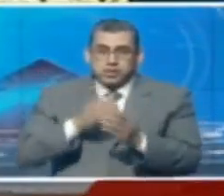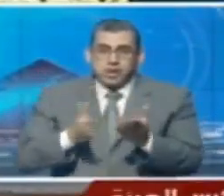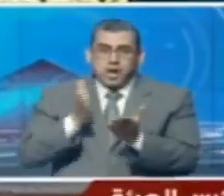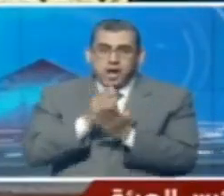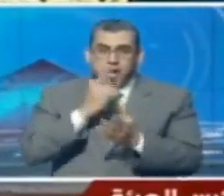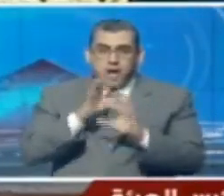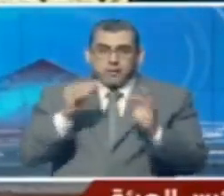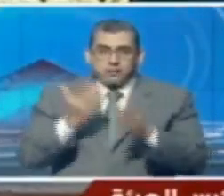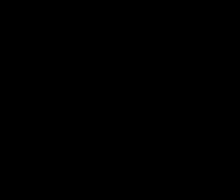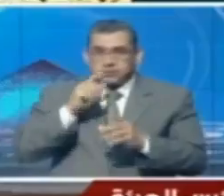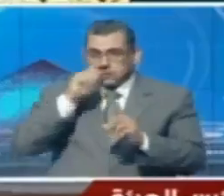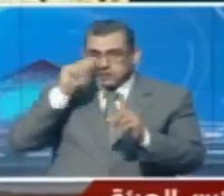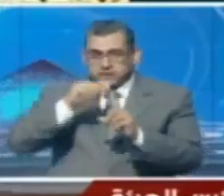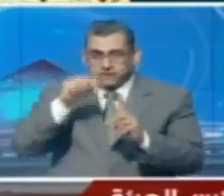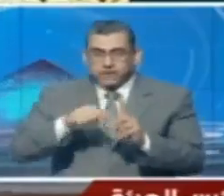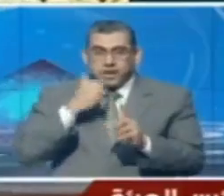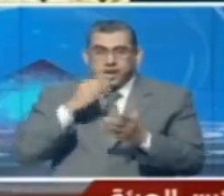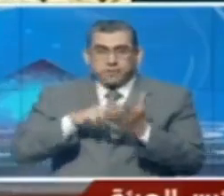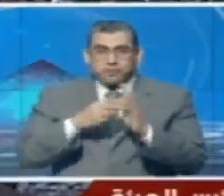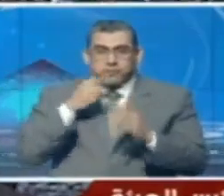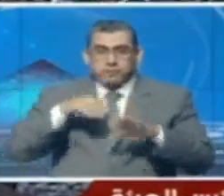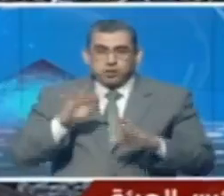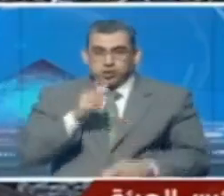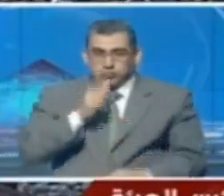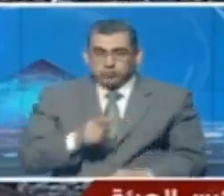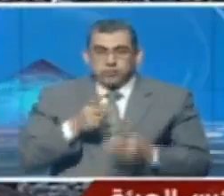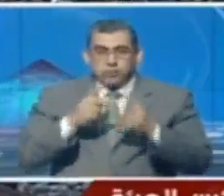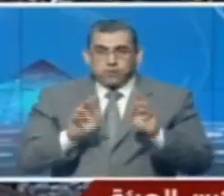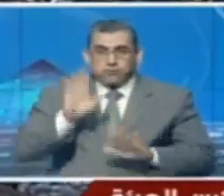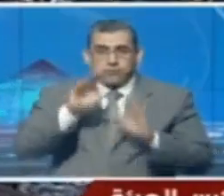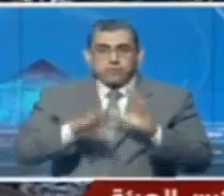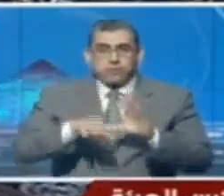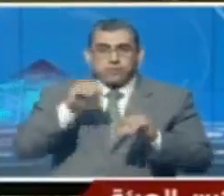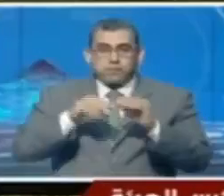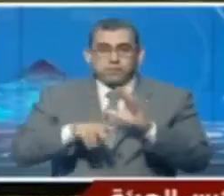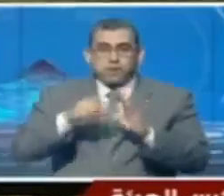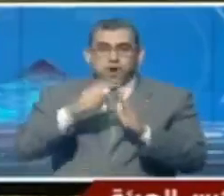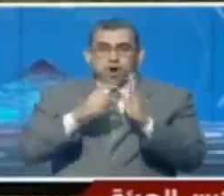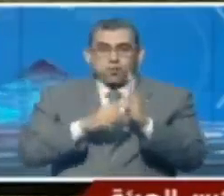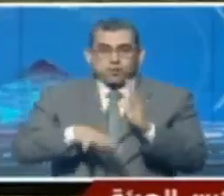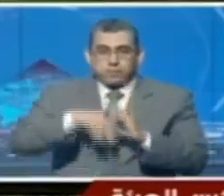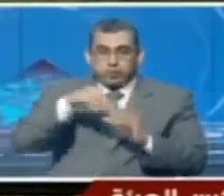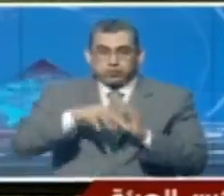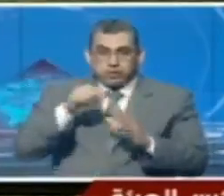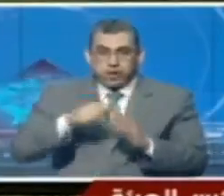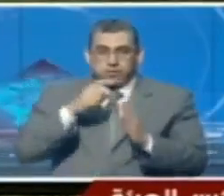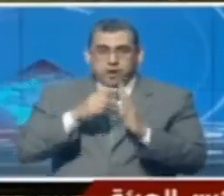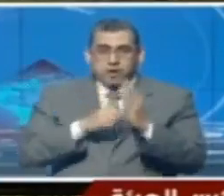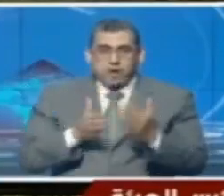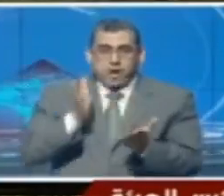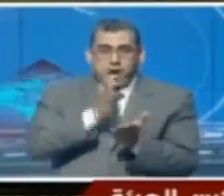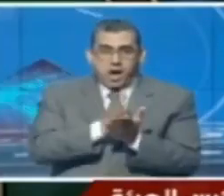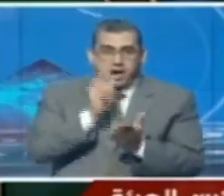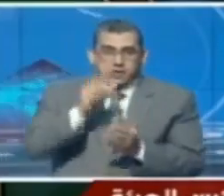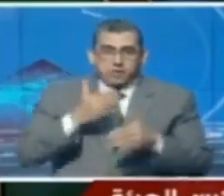كافة أشكال التنمر حدا بمجلس النواب. الموافقة على مجموع مواد مشروع قانون بتعديل بعض أحكام قانون حقوق الأشخاص